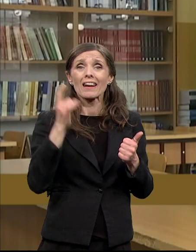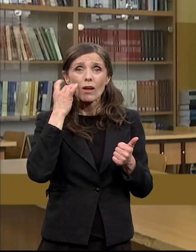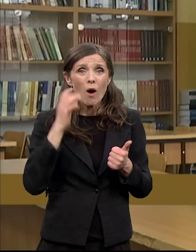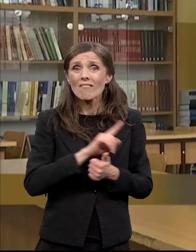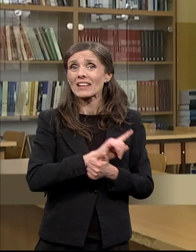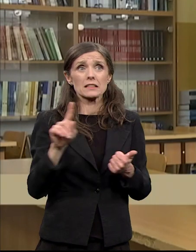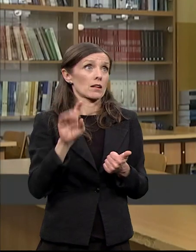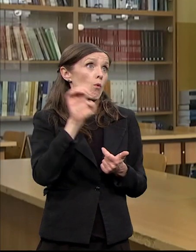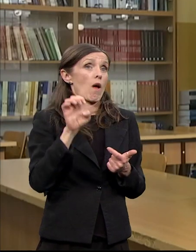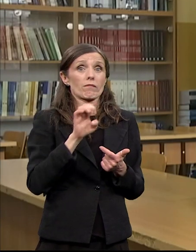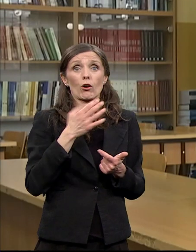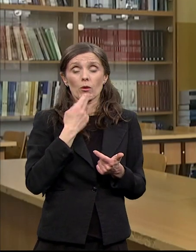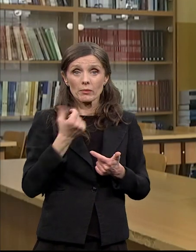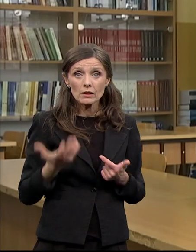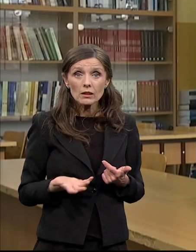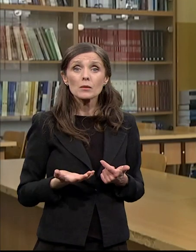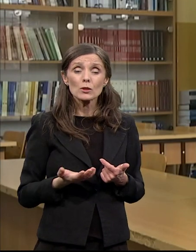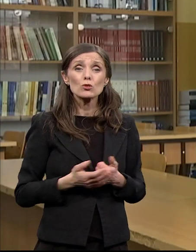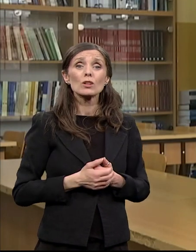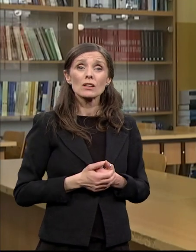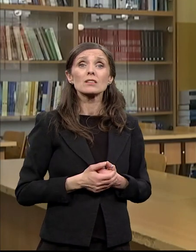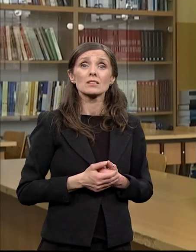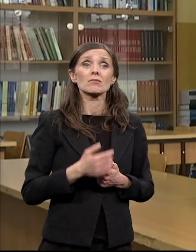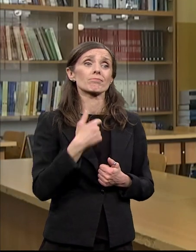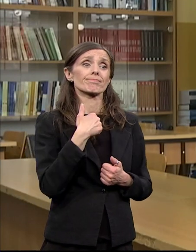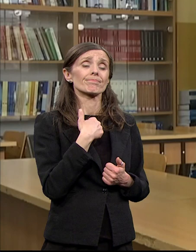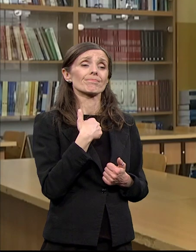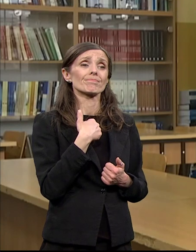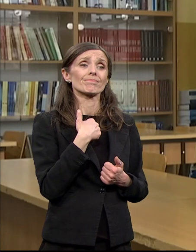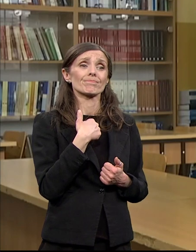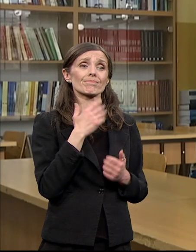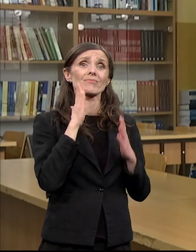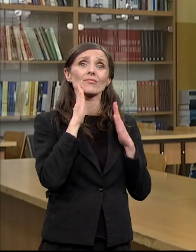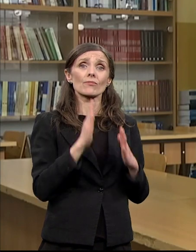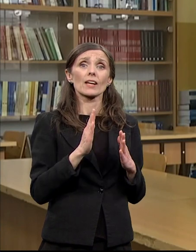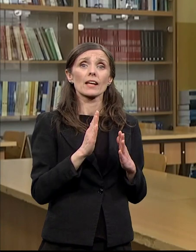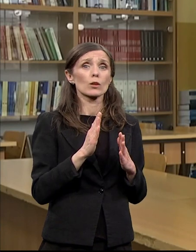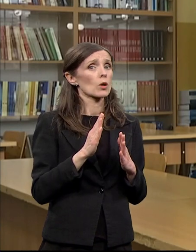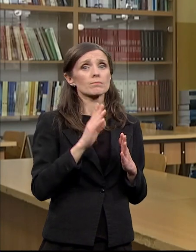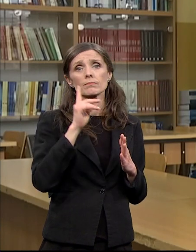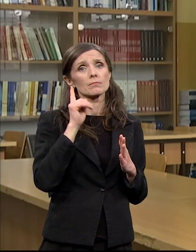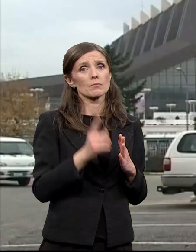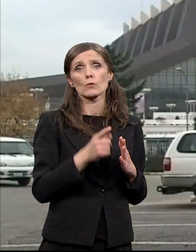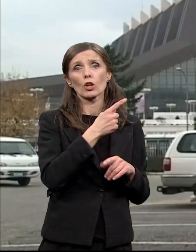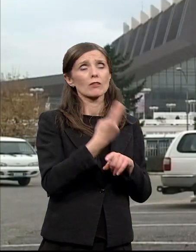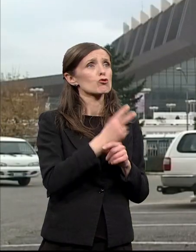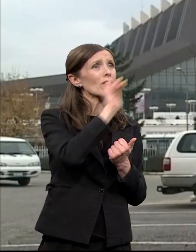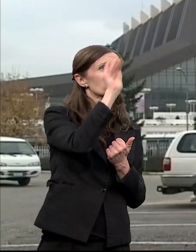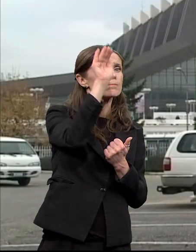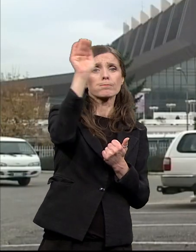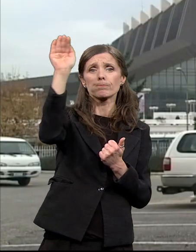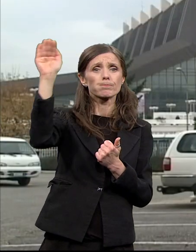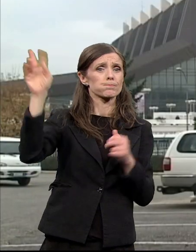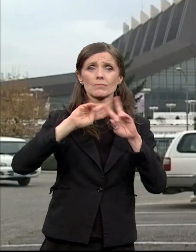kamoli u Evropi. Tako da verujem da je neophodno da alarmira međunarodnu zajednicu. Ono